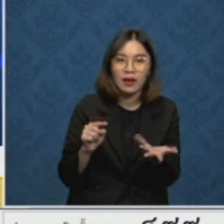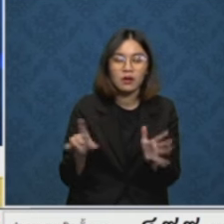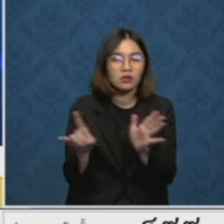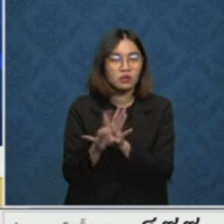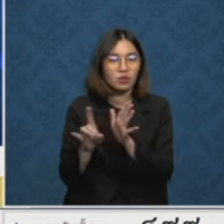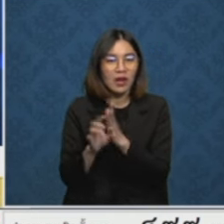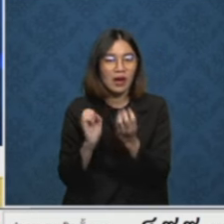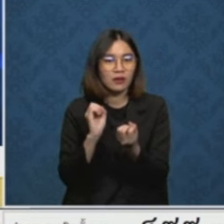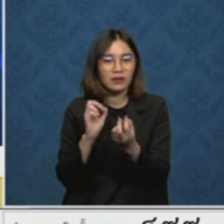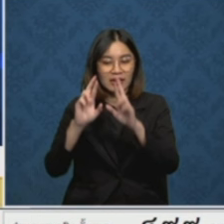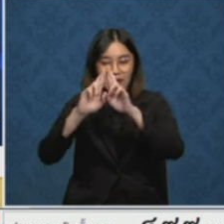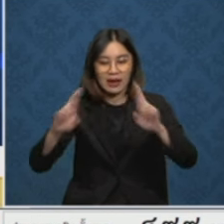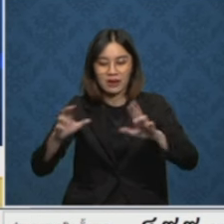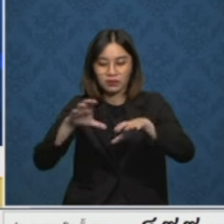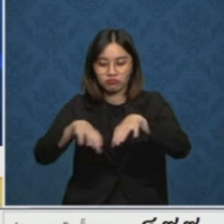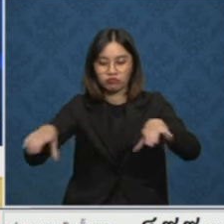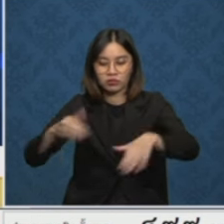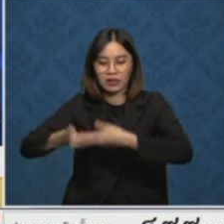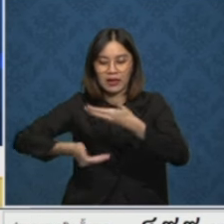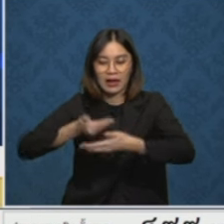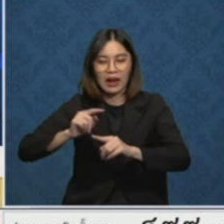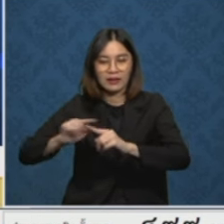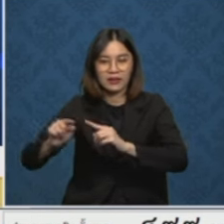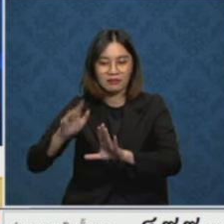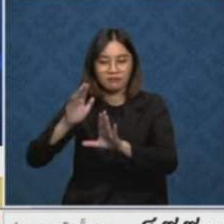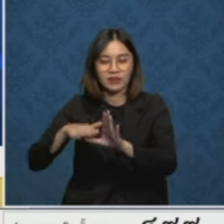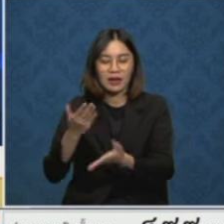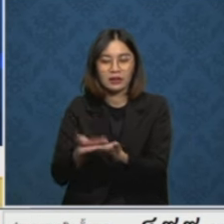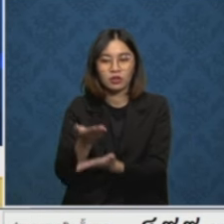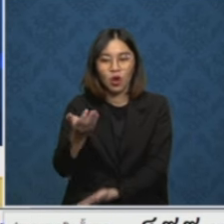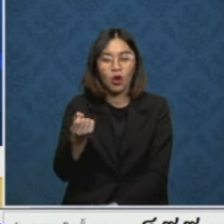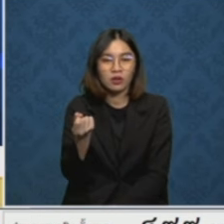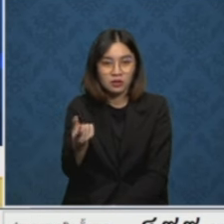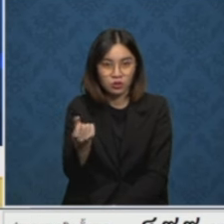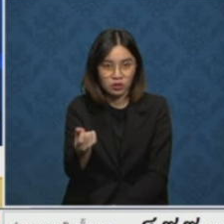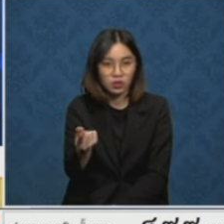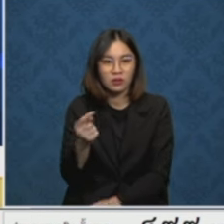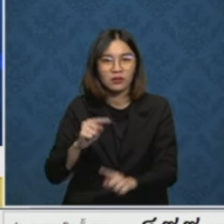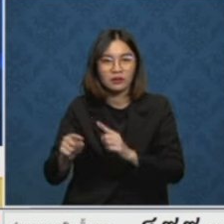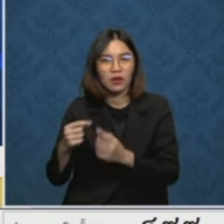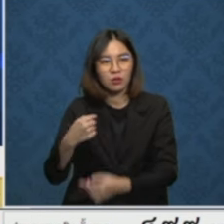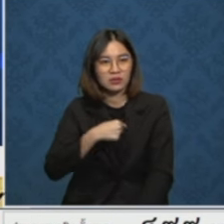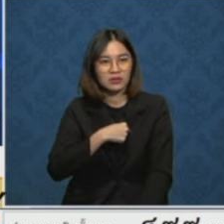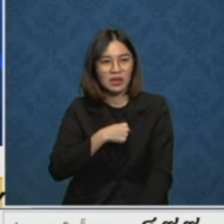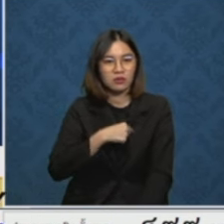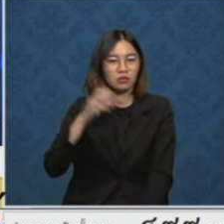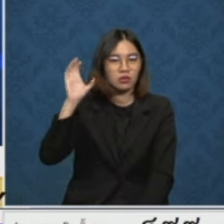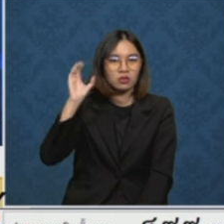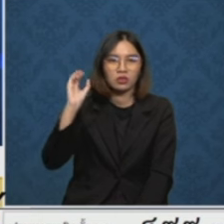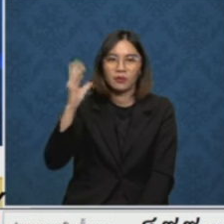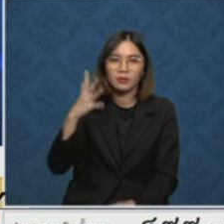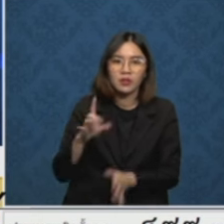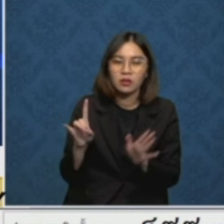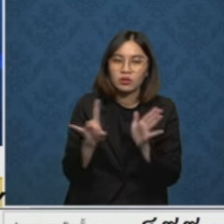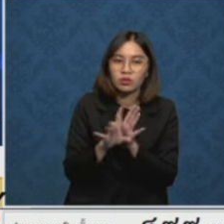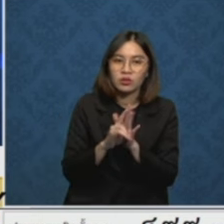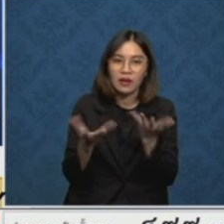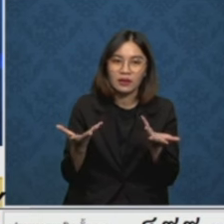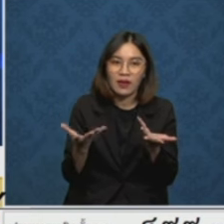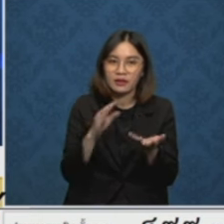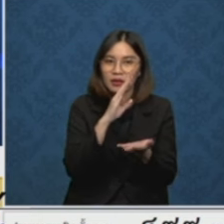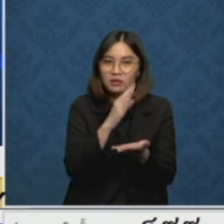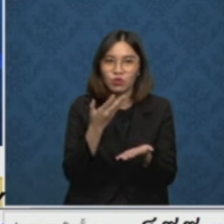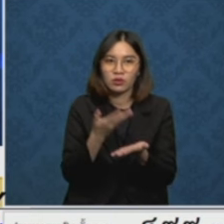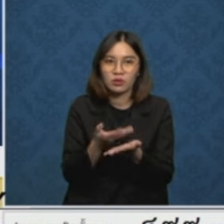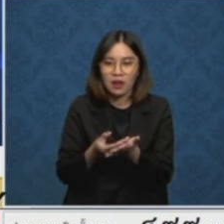งไปทำให้ร้านค้าที่เขาจะต้องไปขึ้นเงินสดเนี่ยเขาก็จะขาดความเชื่อมั่นเข้าไปอีกว่าสุดท้ายถ้าเขาไปแล